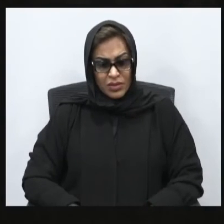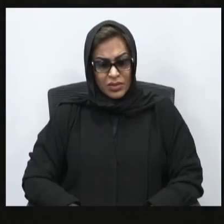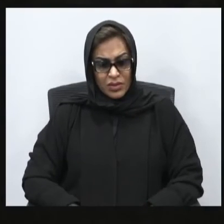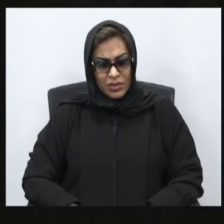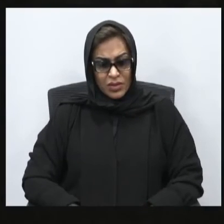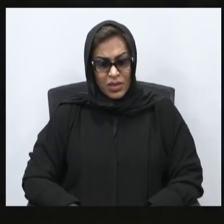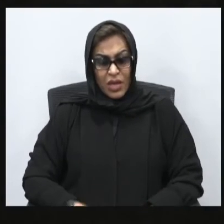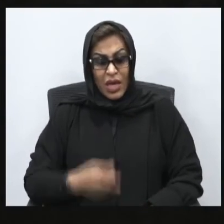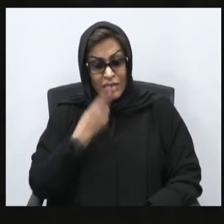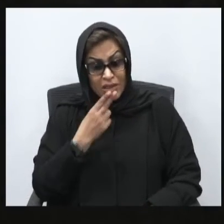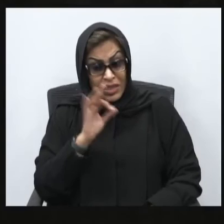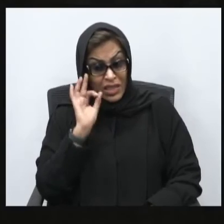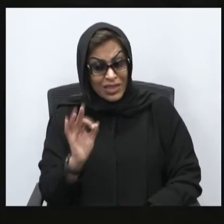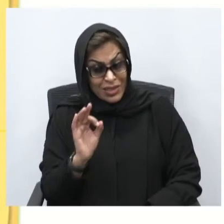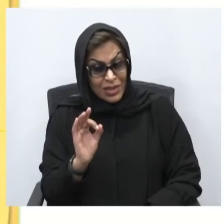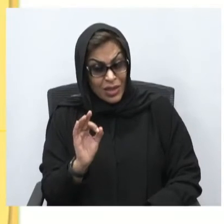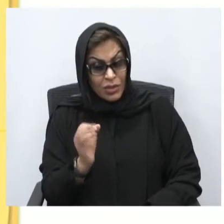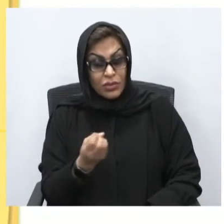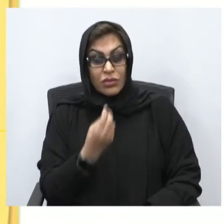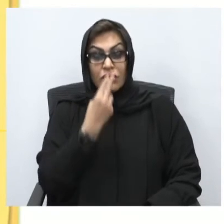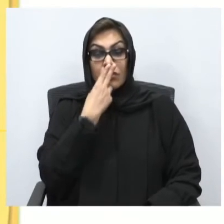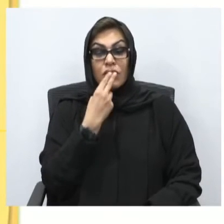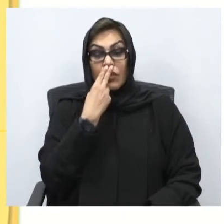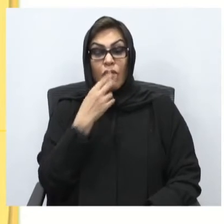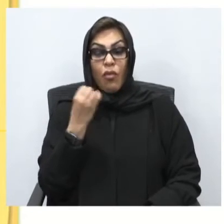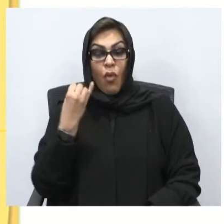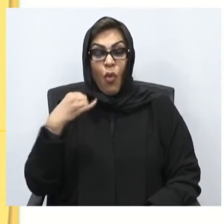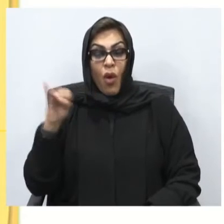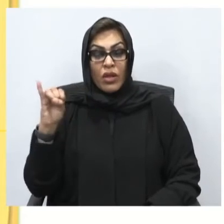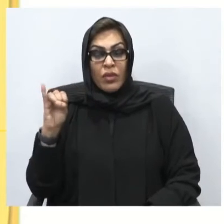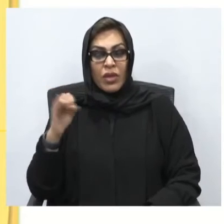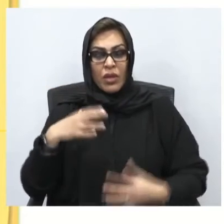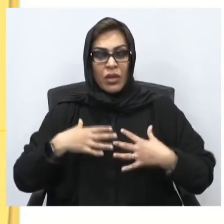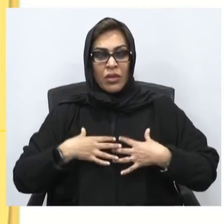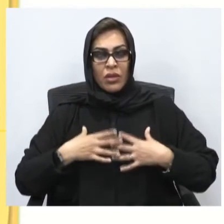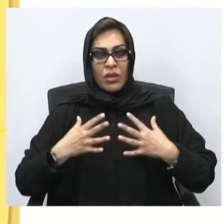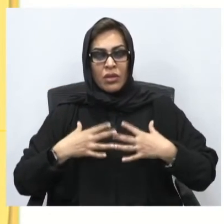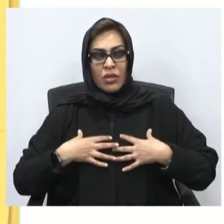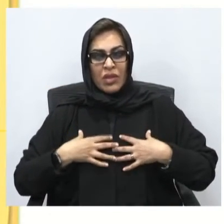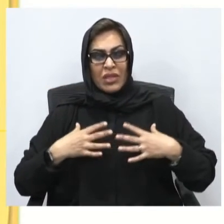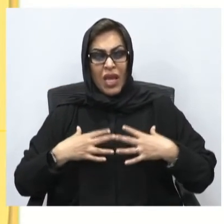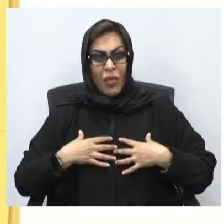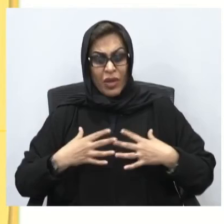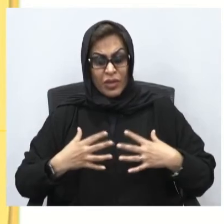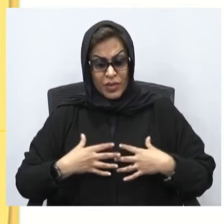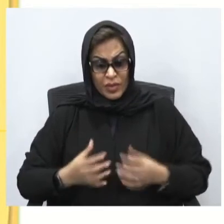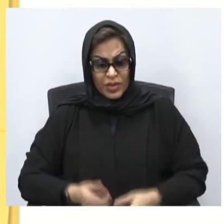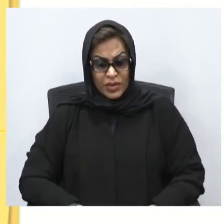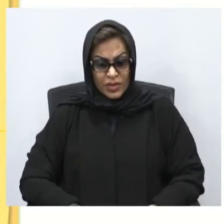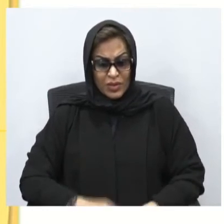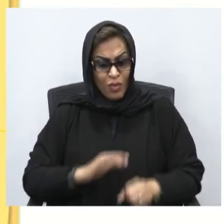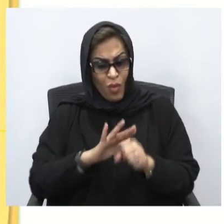التدخين او تدخين التبغ واستنشاق المواد الكيميائيه يزيد من وجود الخلايا